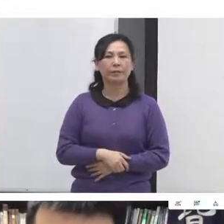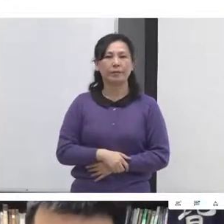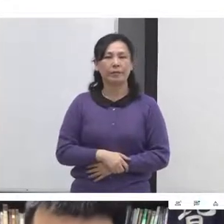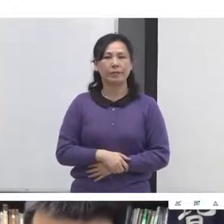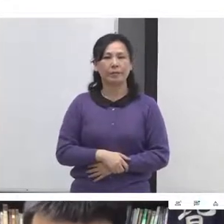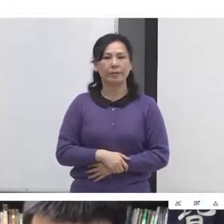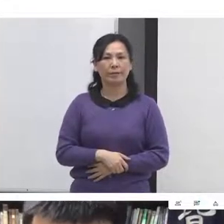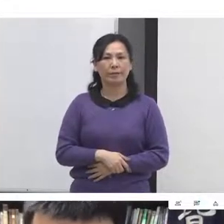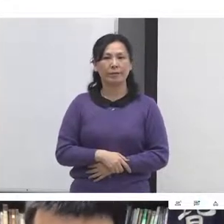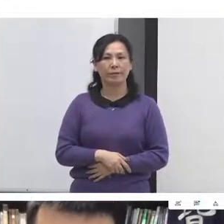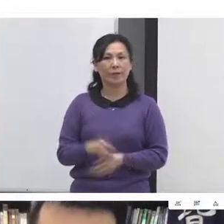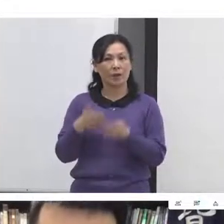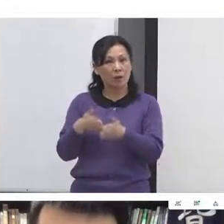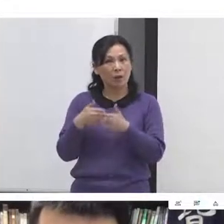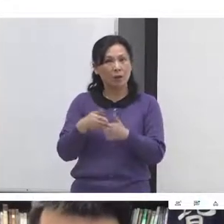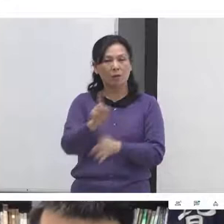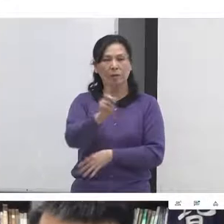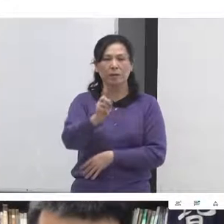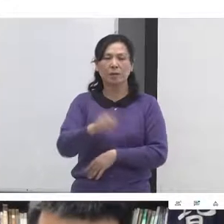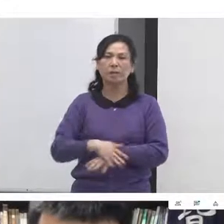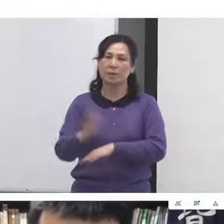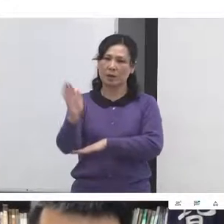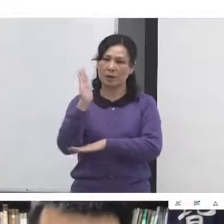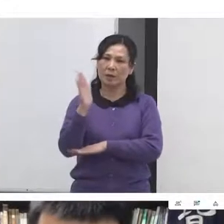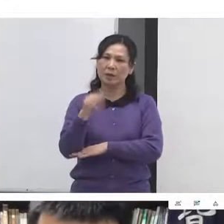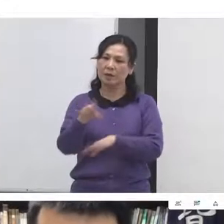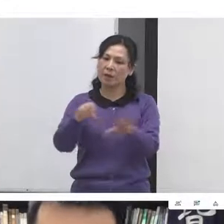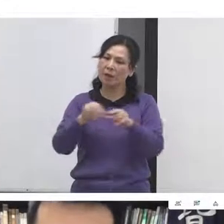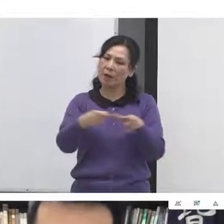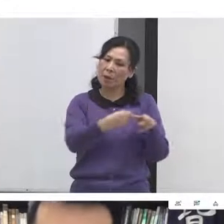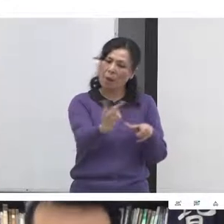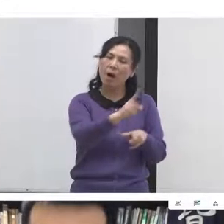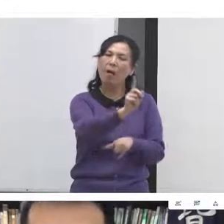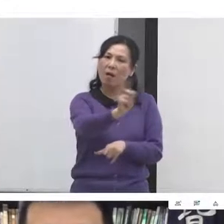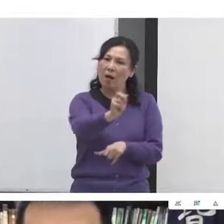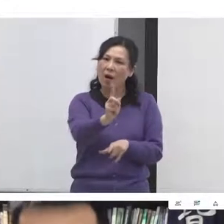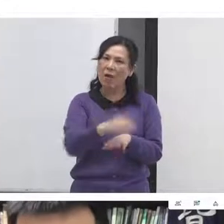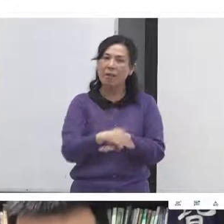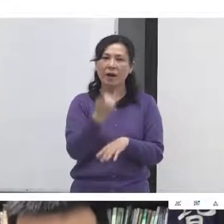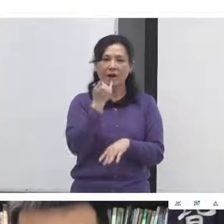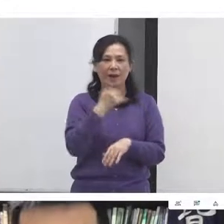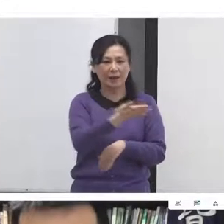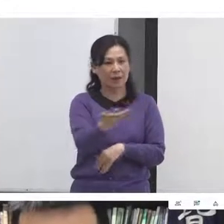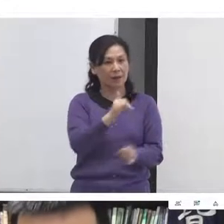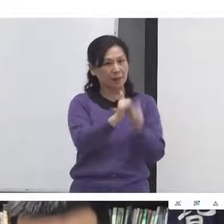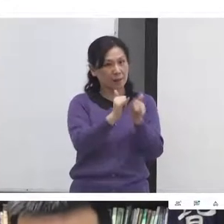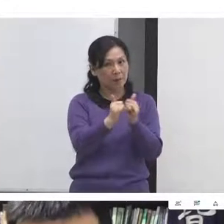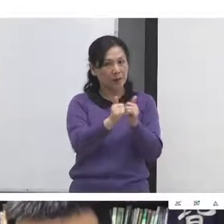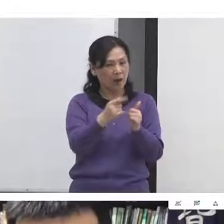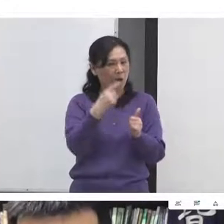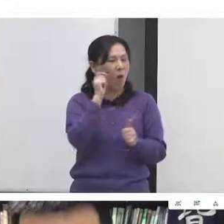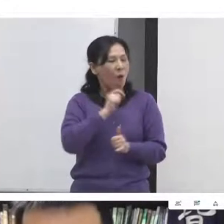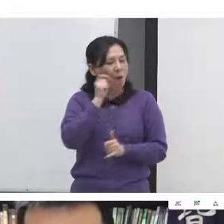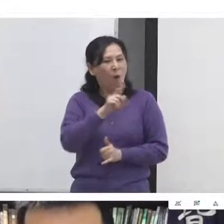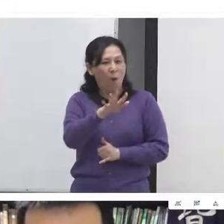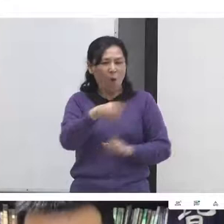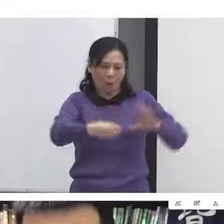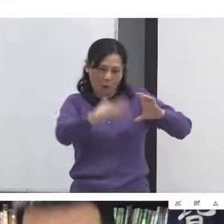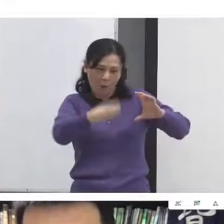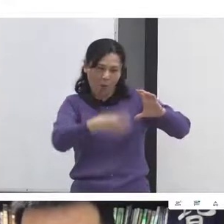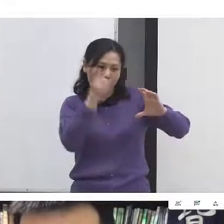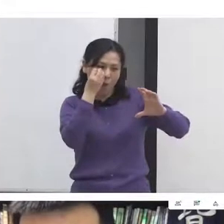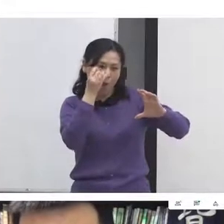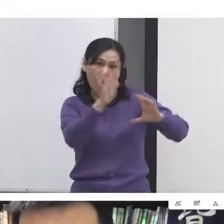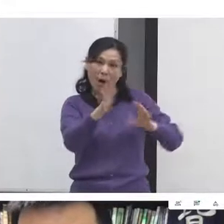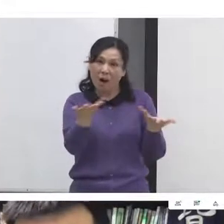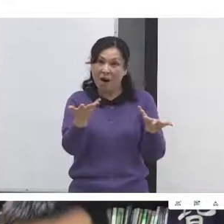那重点在于政府公布了哪一些资讯可以让市民呢觉得有兴趣。如果他只是